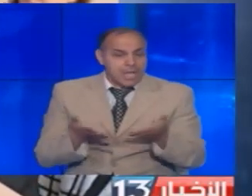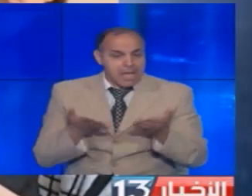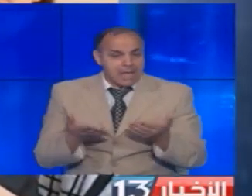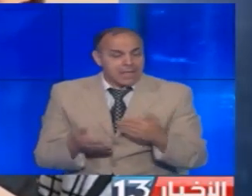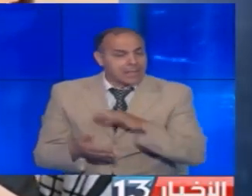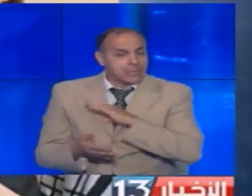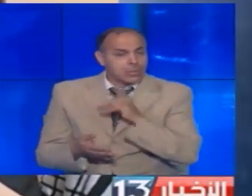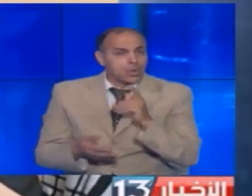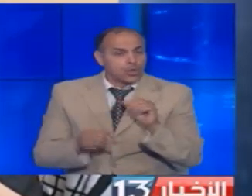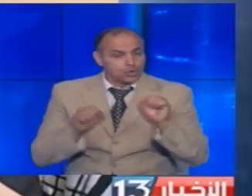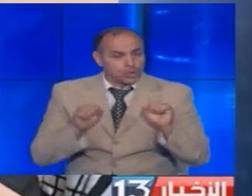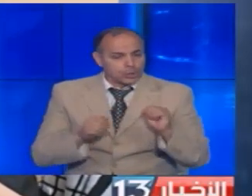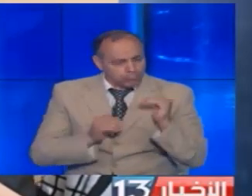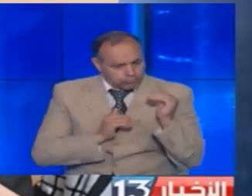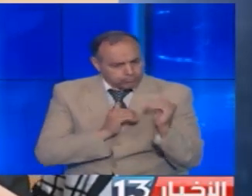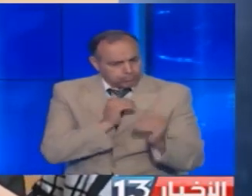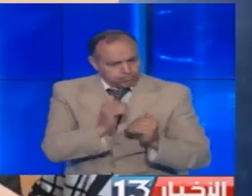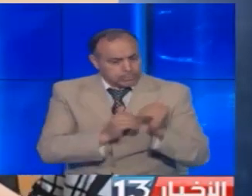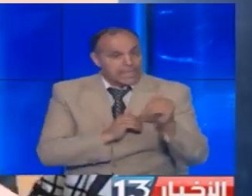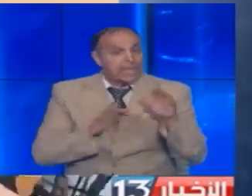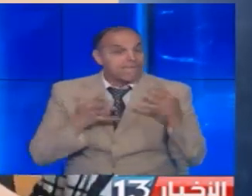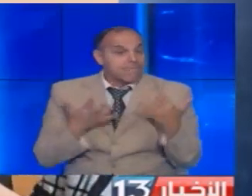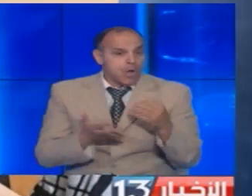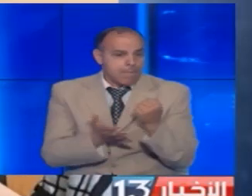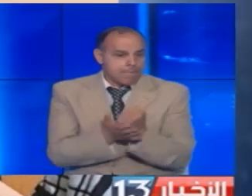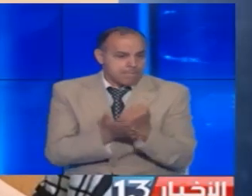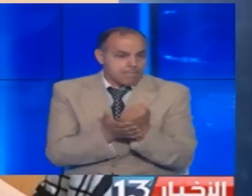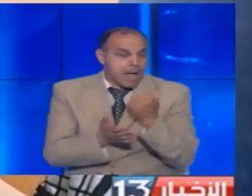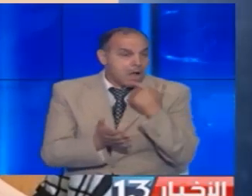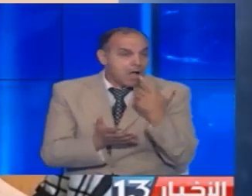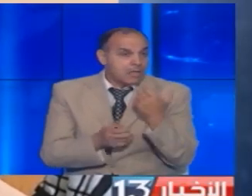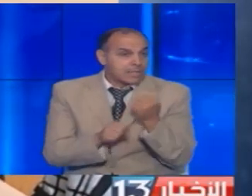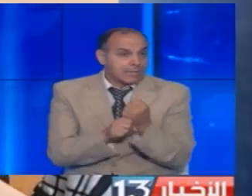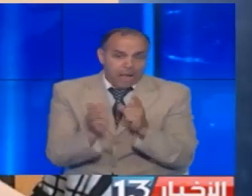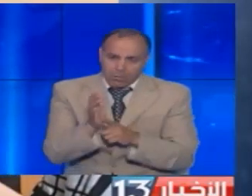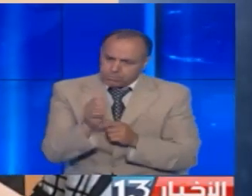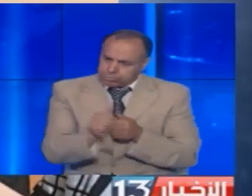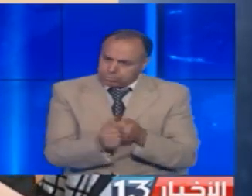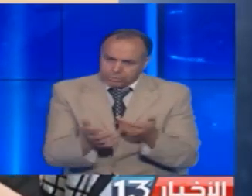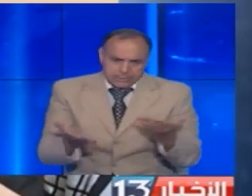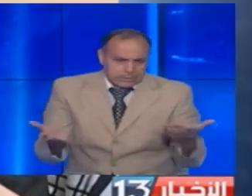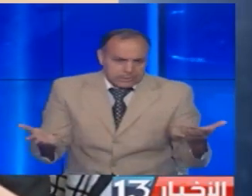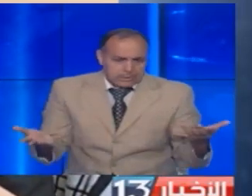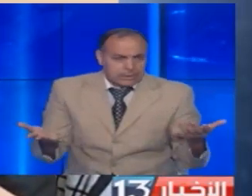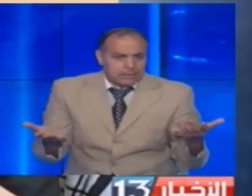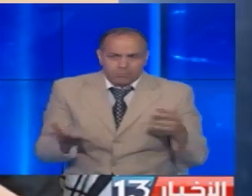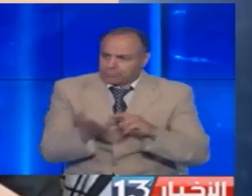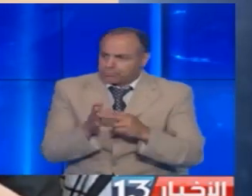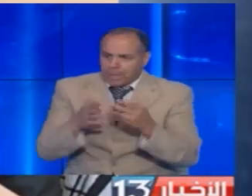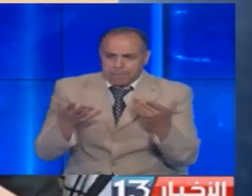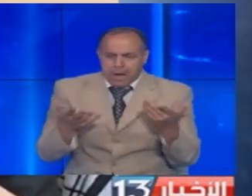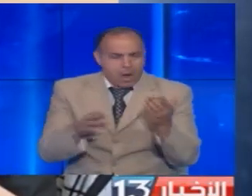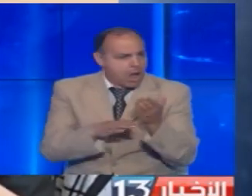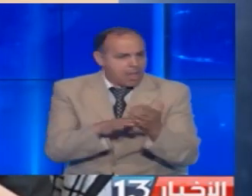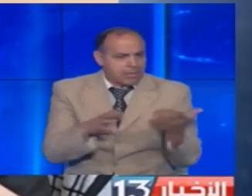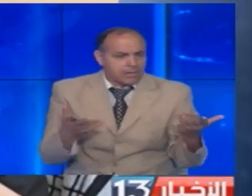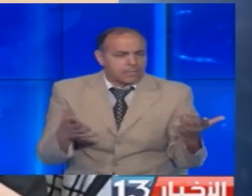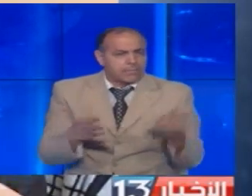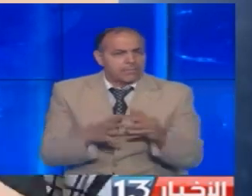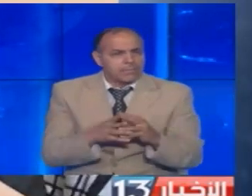الدور ينجم يتطور إذا كانت البنوك تخدم في إطار قانوني وإطار فني ملائم